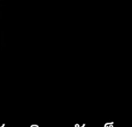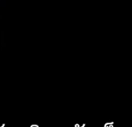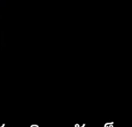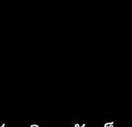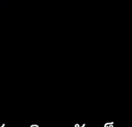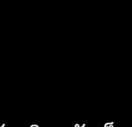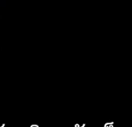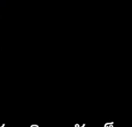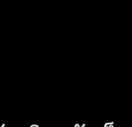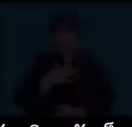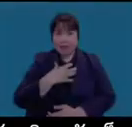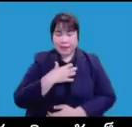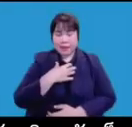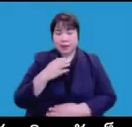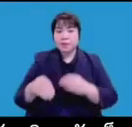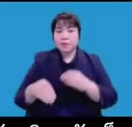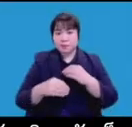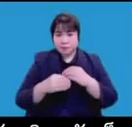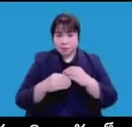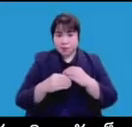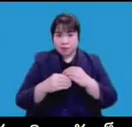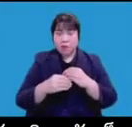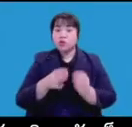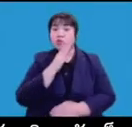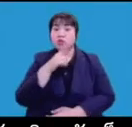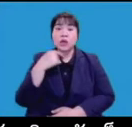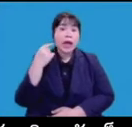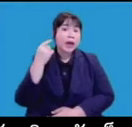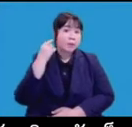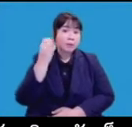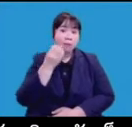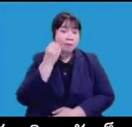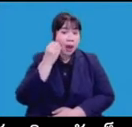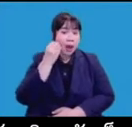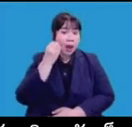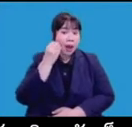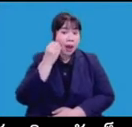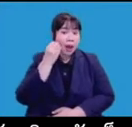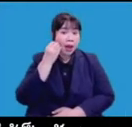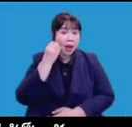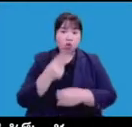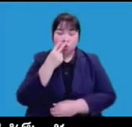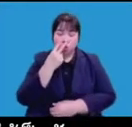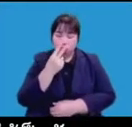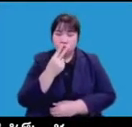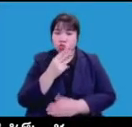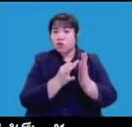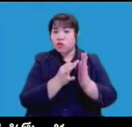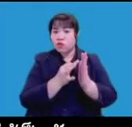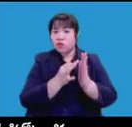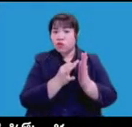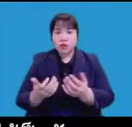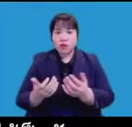วันนี้อยากจะเชื้อเชิญนะครับคนที่ฟังอยู่ทางบ้านนะครับหรือว่าทางผู้ที่รับชมทางไหนก็ตามนะครับ